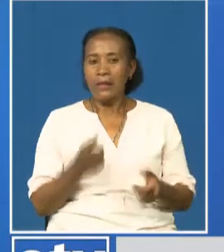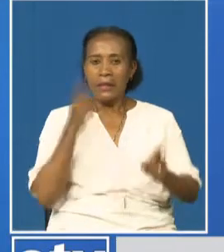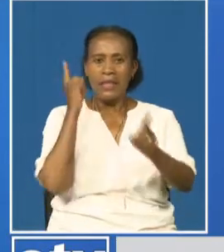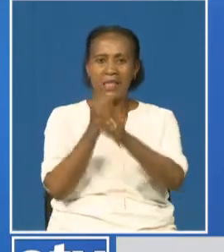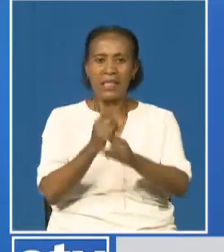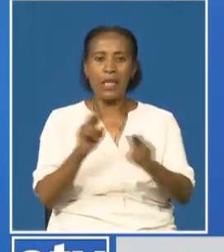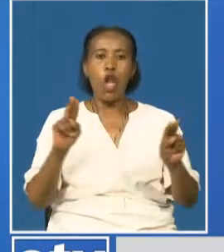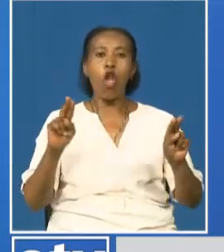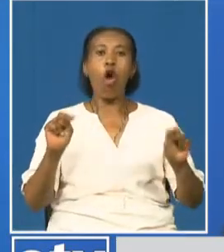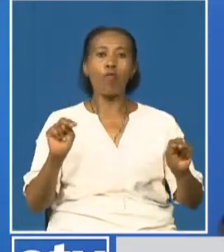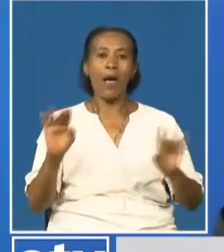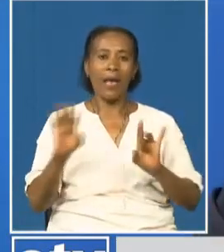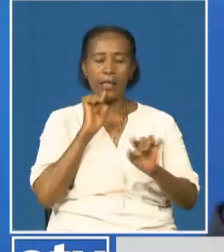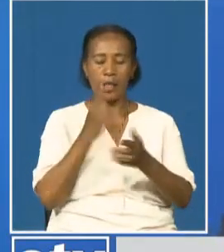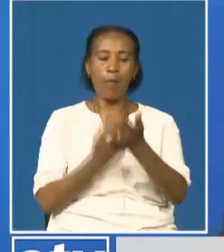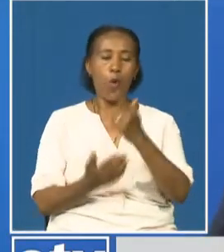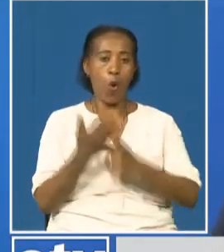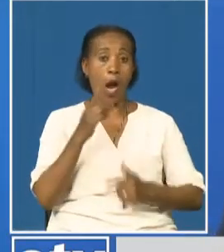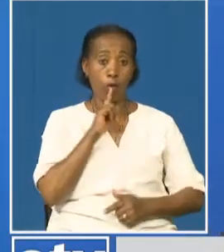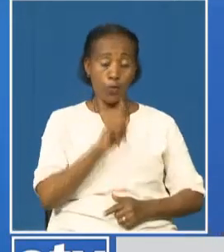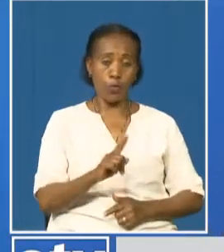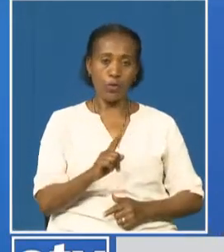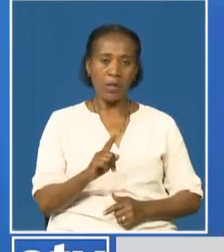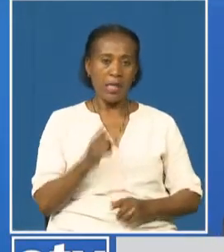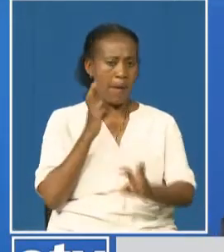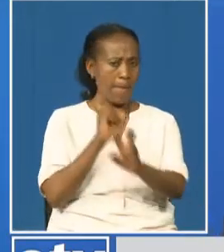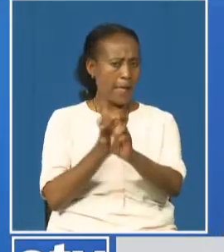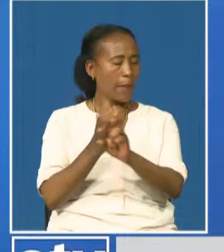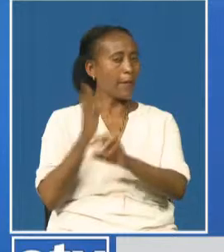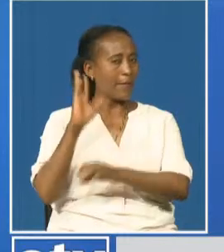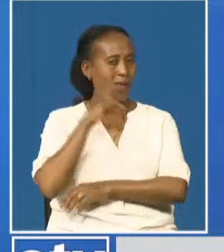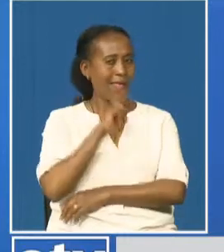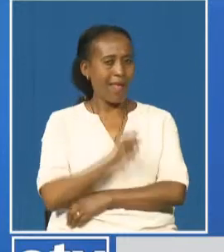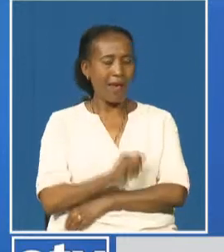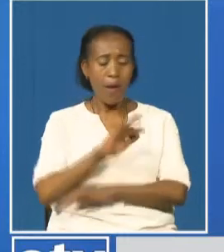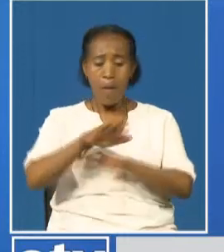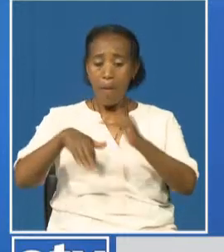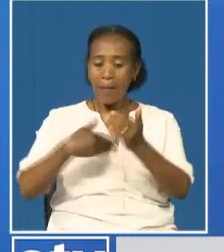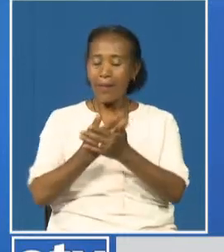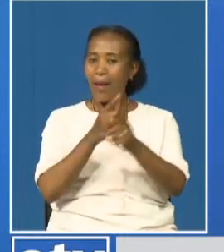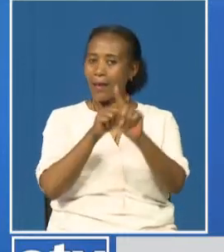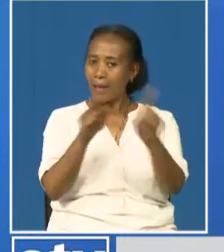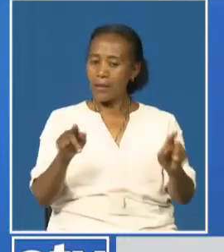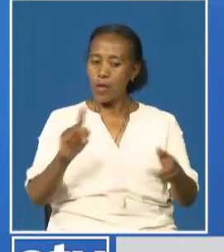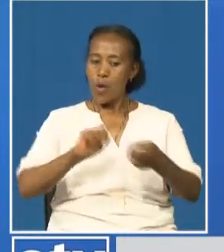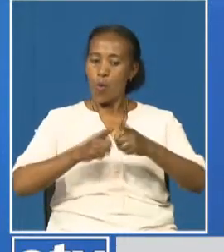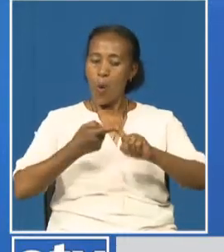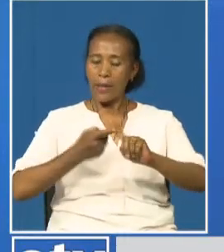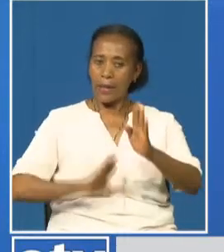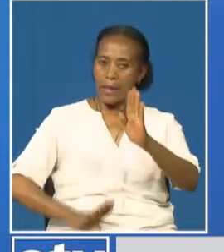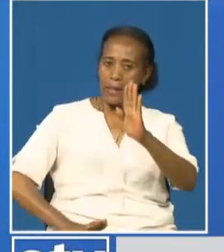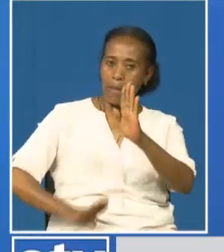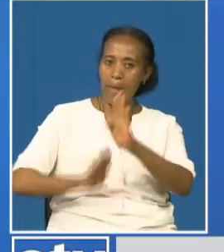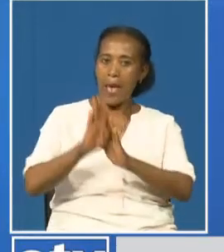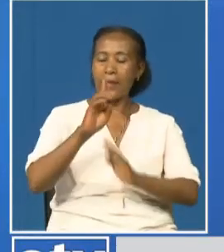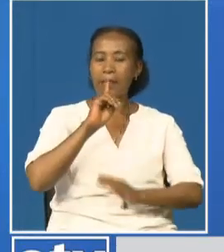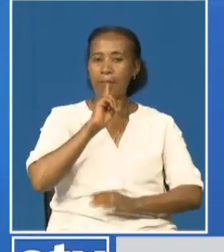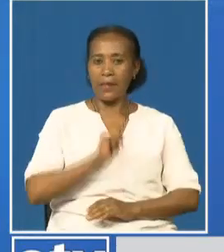ልክ እንደ ኖርማል አድርገን መወያየቱ የሚከብድ ይመስለኛል በአጠቃላይ ግን ጓደኝነት የሚያድግበት ነው